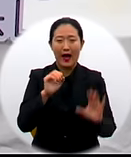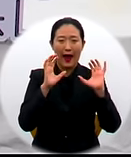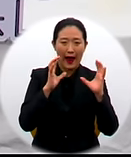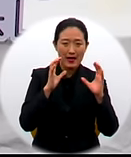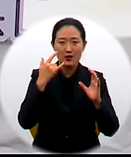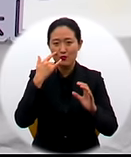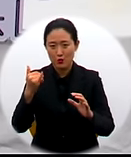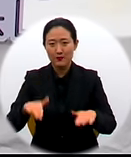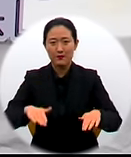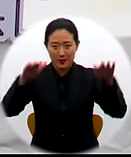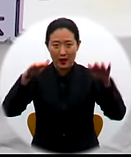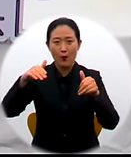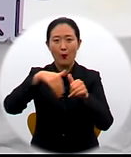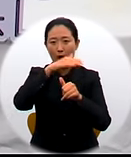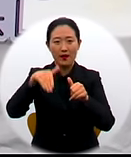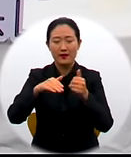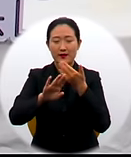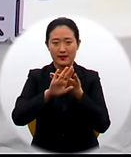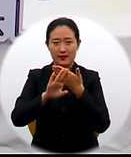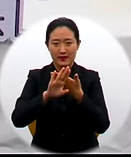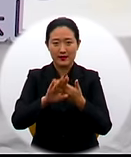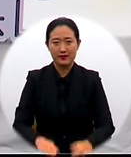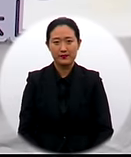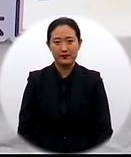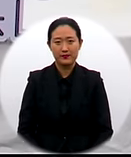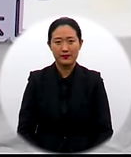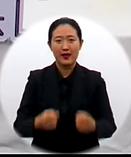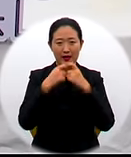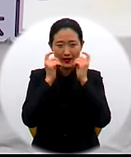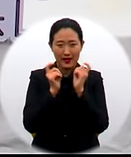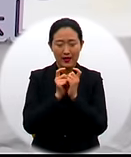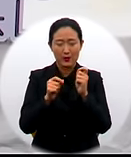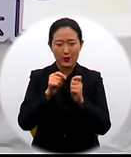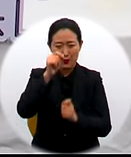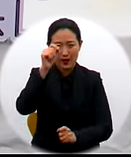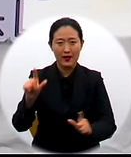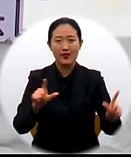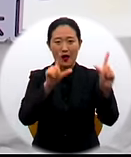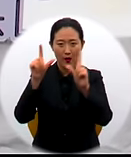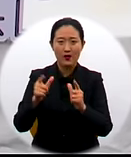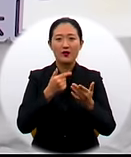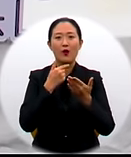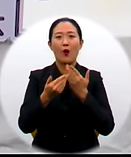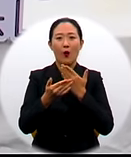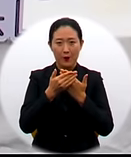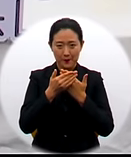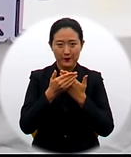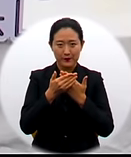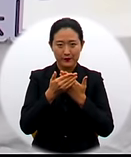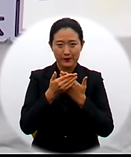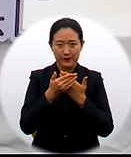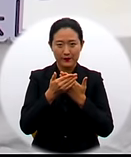때문이에요. 사실은 어떠한 의사결정은 그 개인이 긴 시간 살아오면서 쌓인 어떤 누적된 경험에서